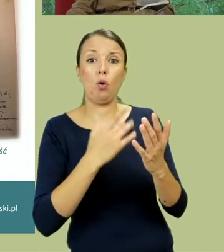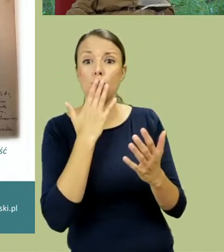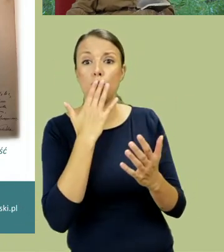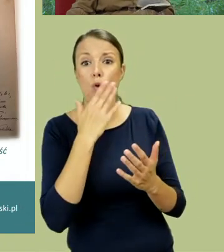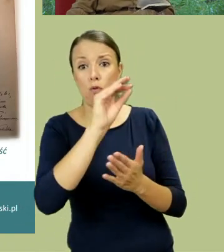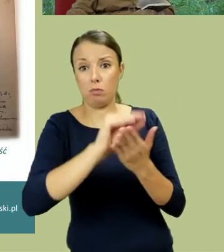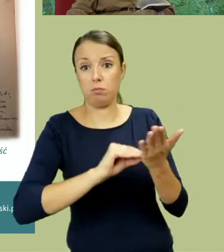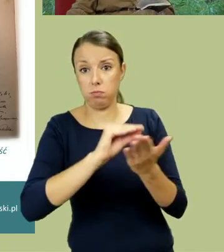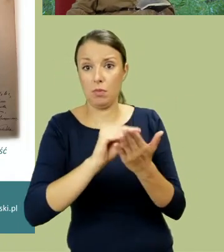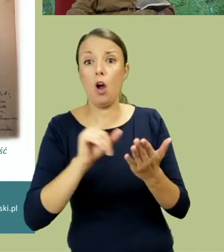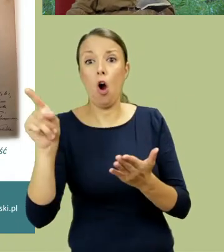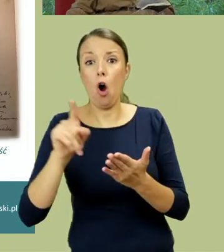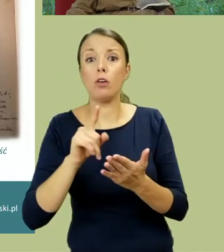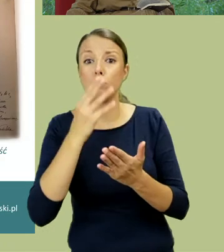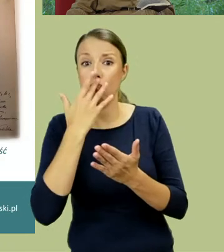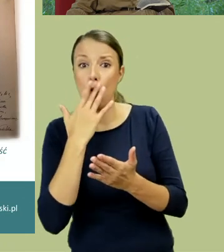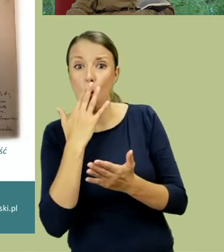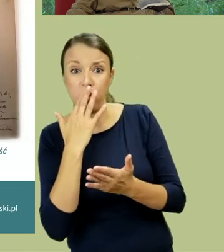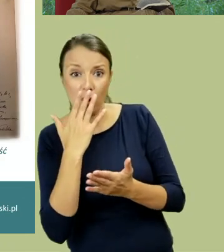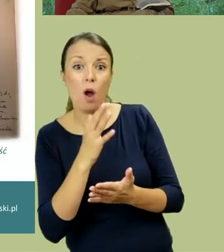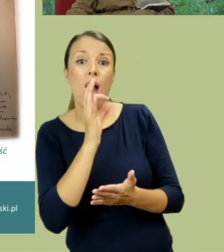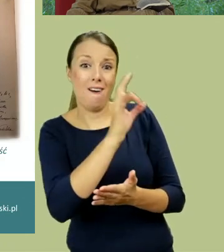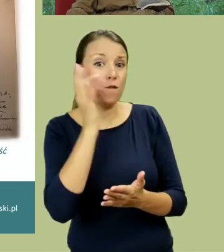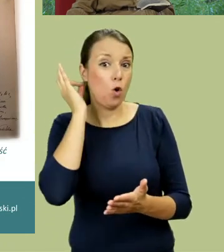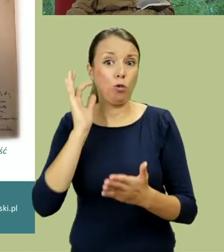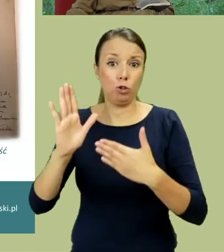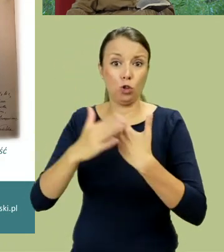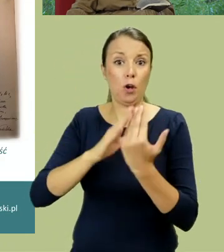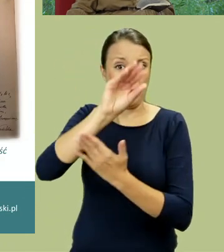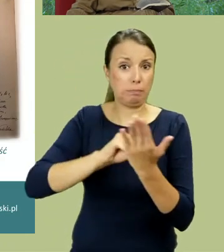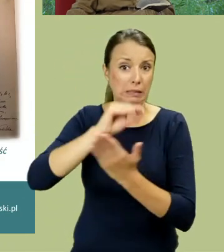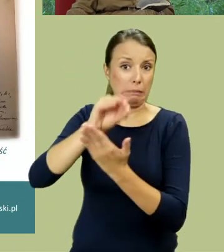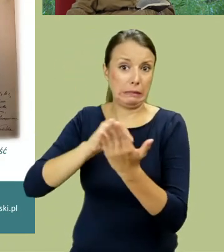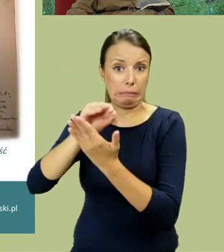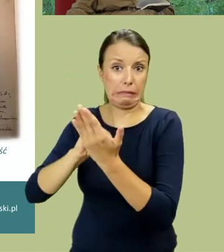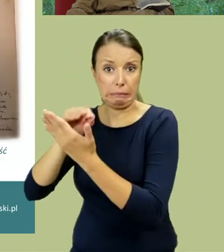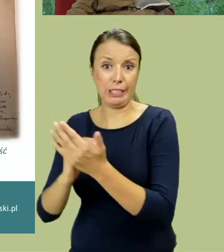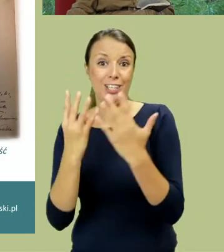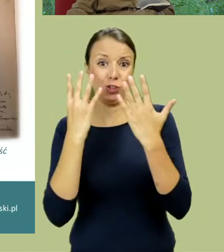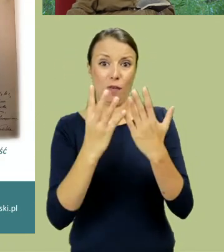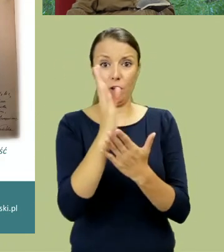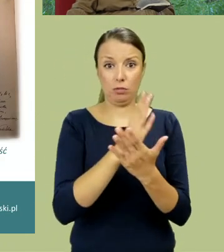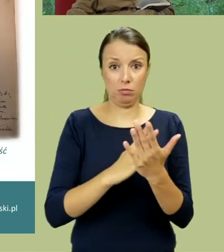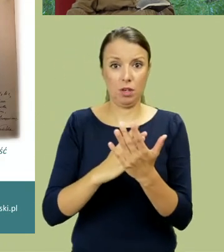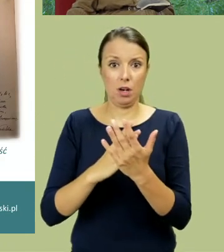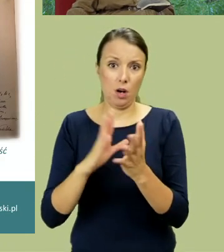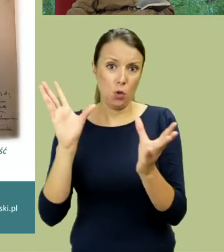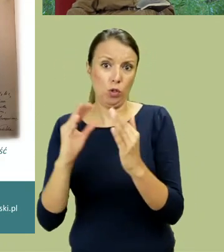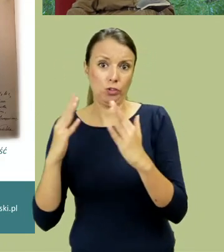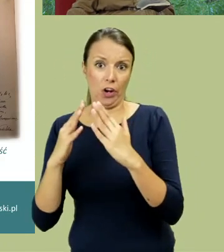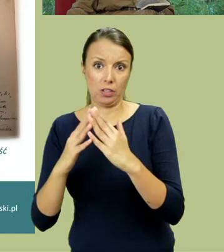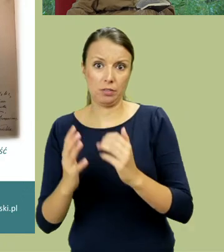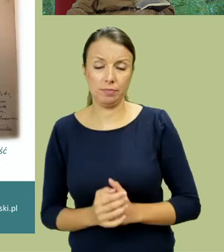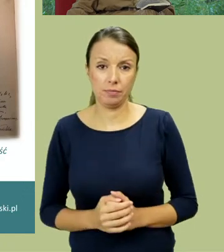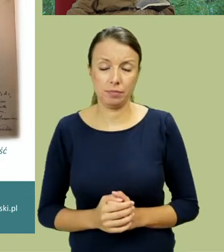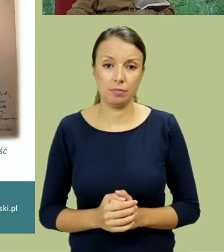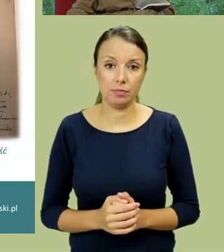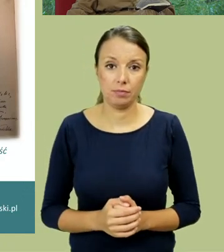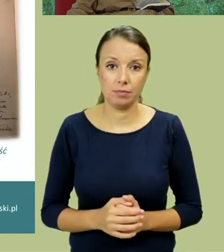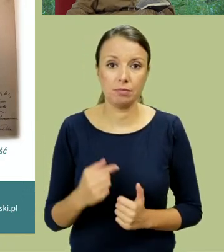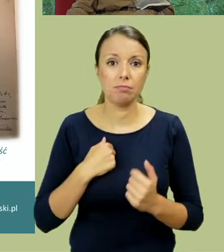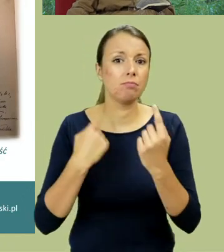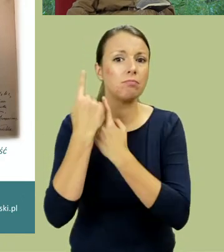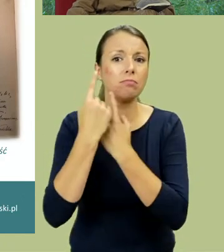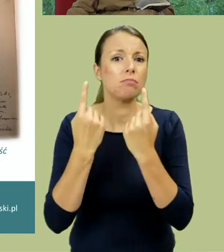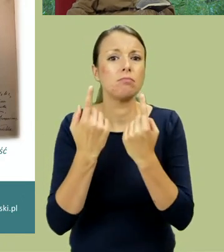To ona ją spisywała. I tak sobie myślę, ponieważ rękopis tej książki zaginął, nie mamy